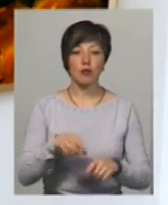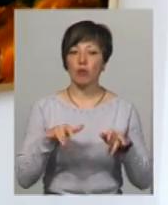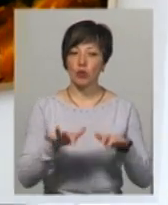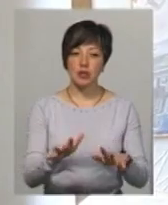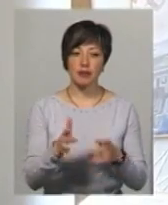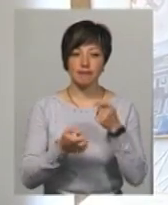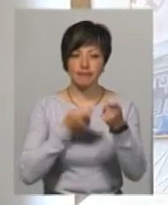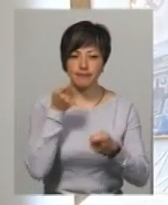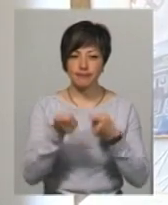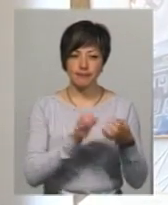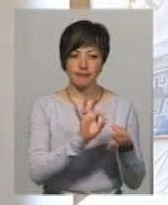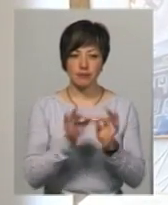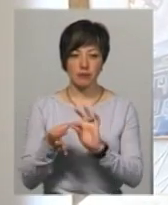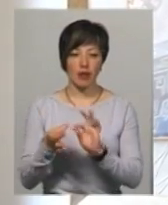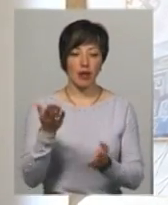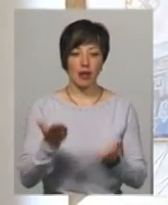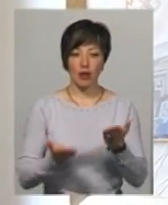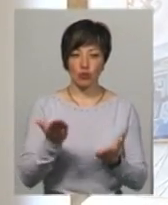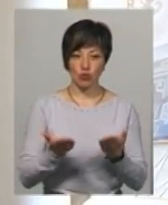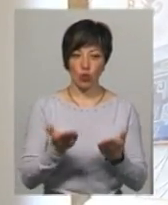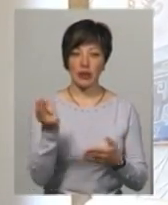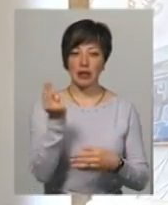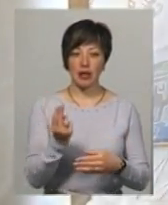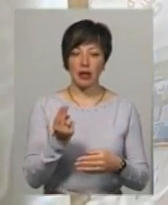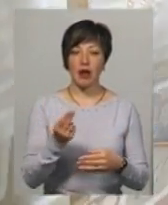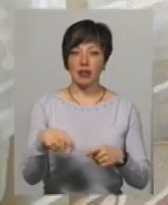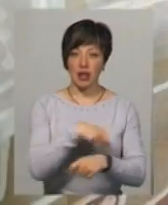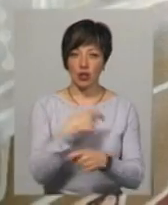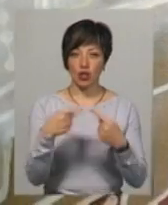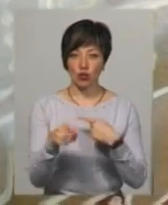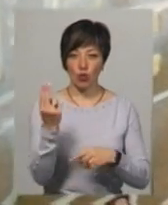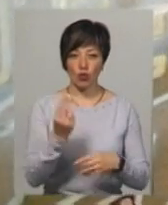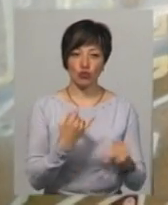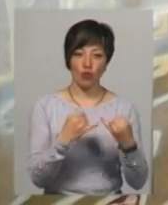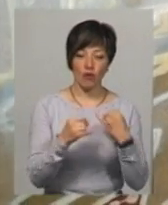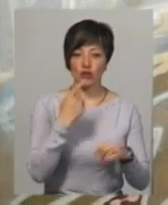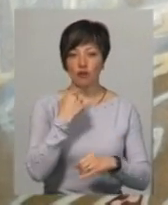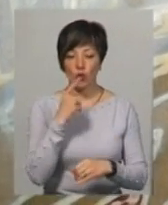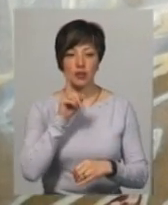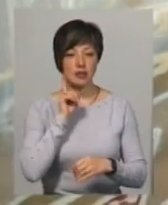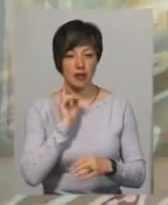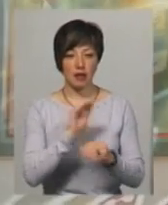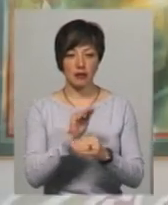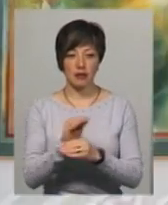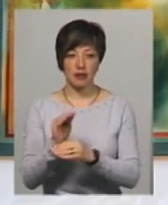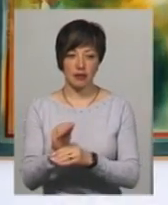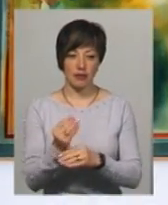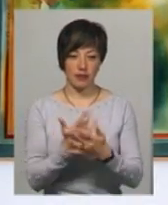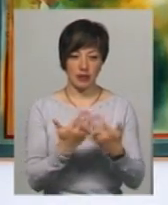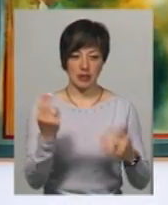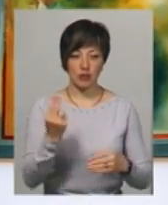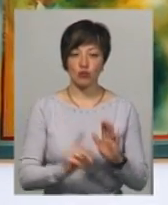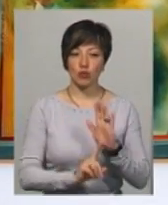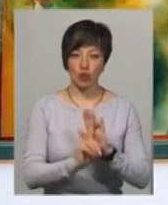досить трудомісткий. Наприклад, якщо тканина білого кольору, а далі на ній мають бути жовтий, червоний, зелений та інші відтінки.